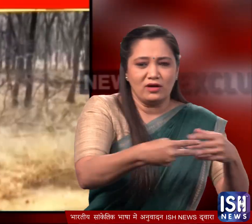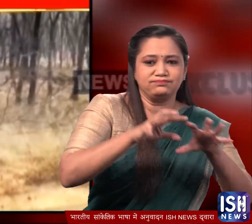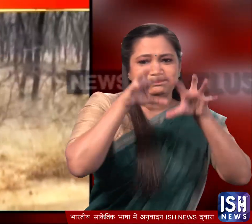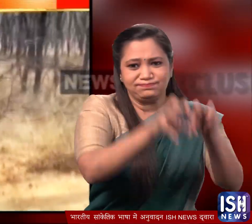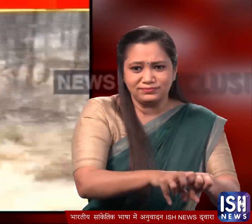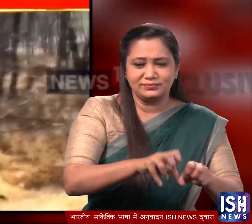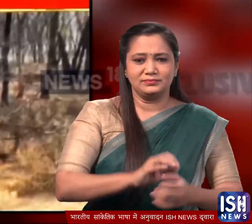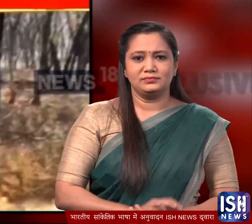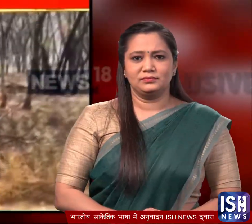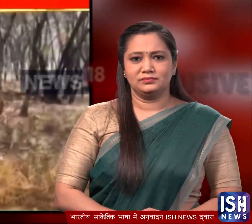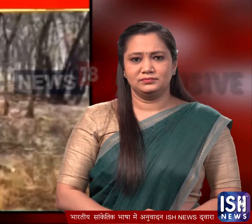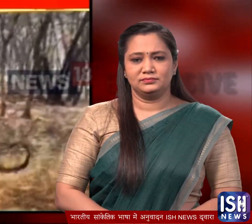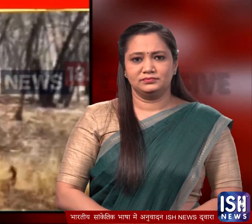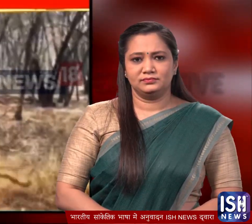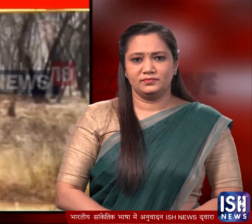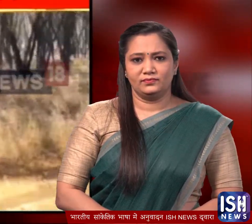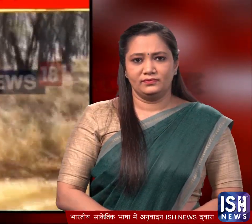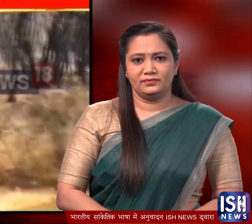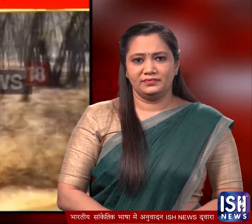जमीन पर पटक दिया।